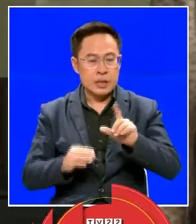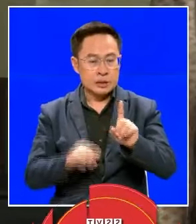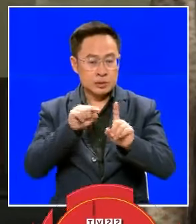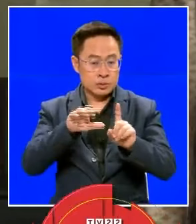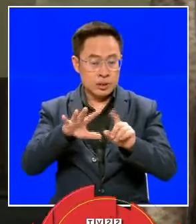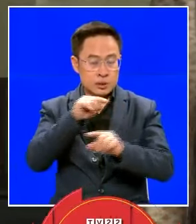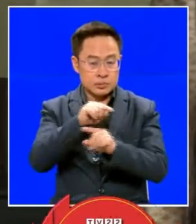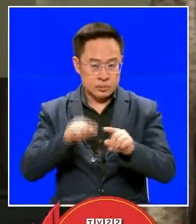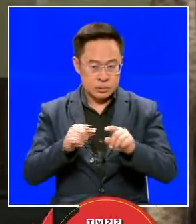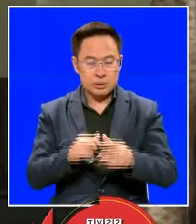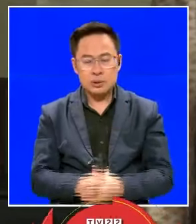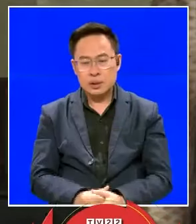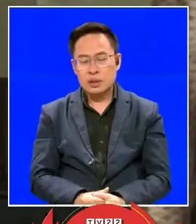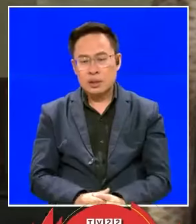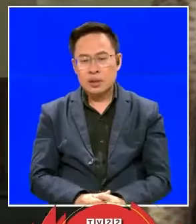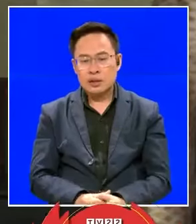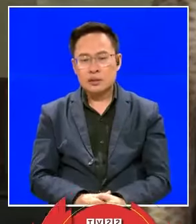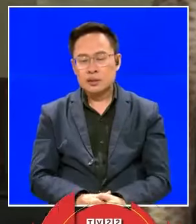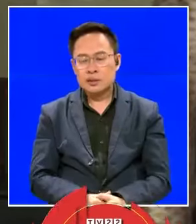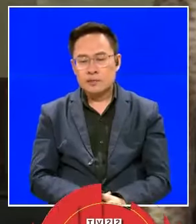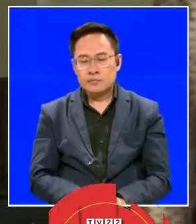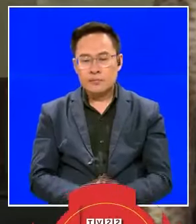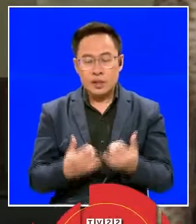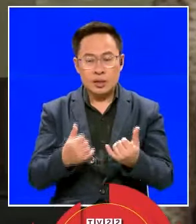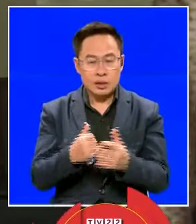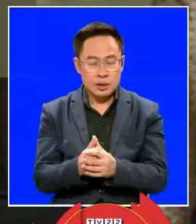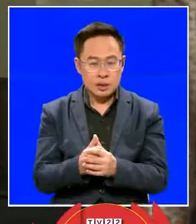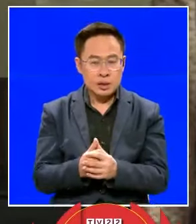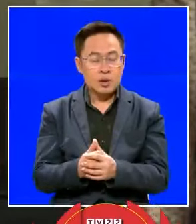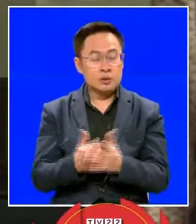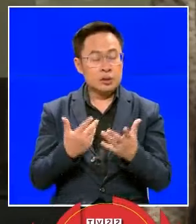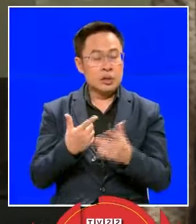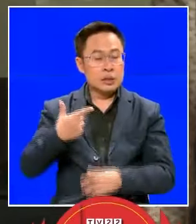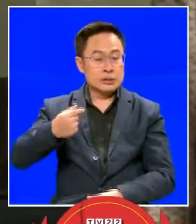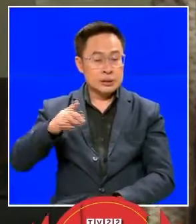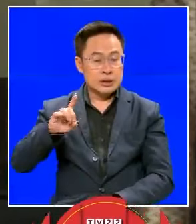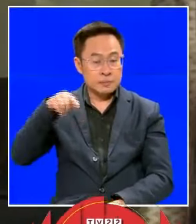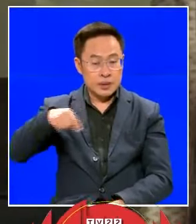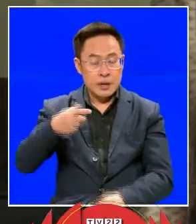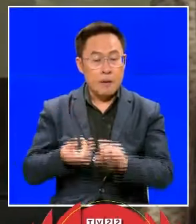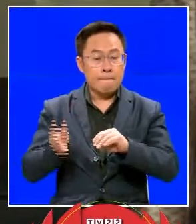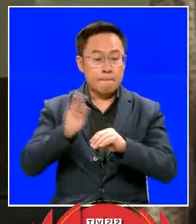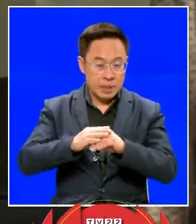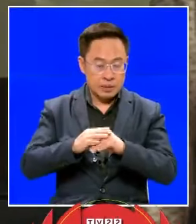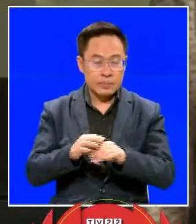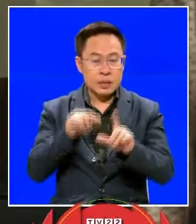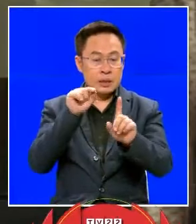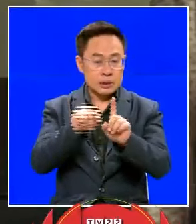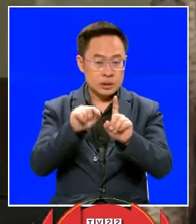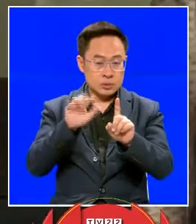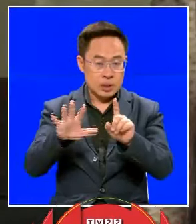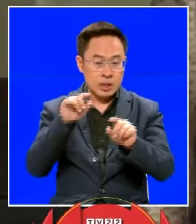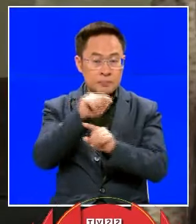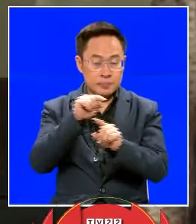ไตรมาสแต่มันดีกว่าไตรมาสที่แล้วทีนี้ท่านก็บอกว่าไอ้ที่ดีขึ้นมาเนี่ยนะโตผมขอใช้ตามตัวเลขตามสภาพัฒแล้วกันขออภัยท่าน